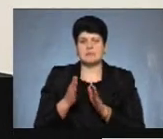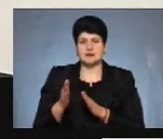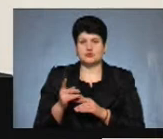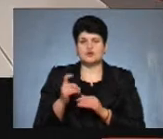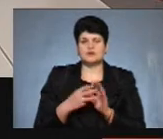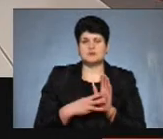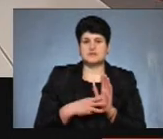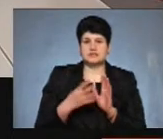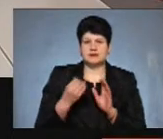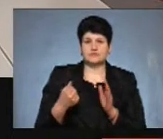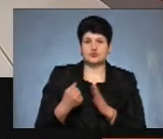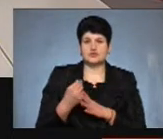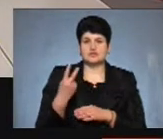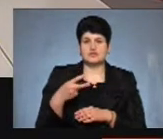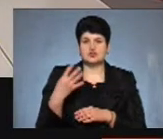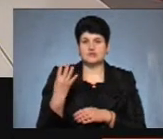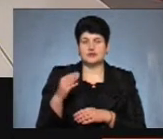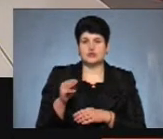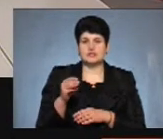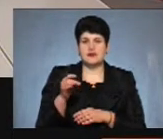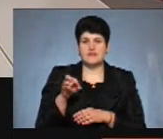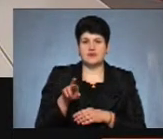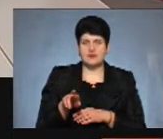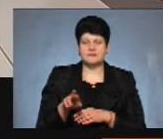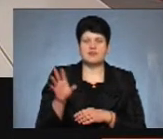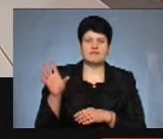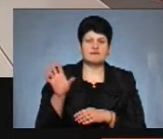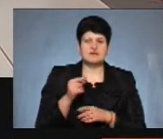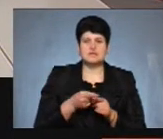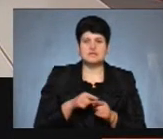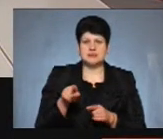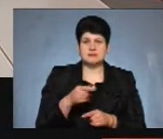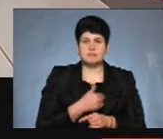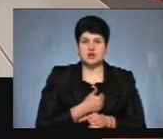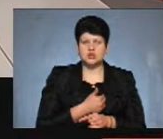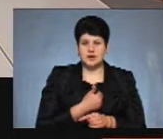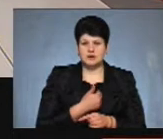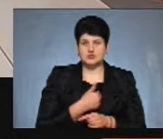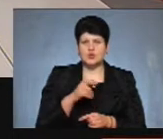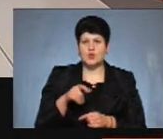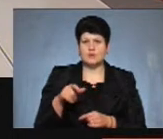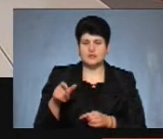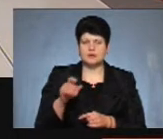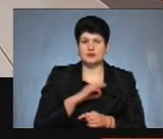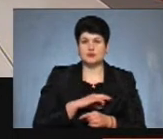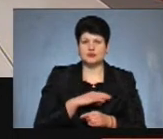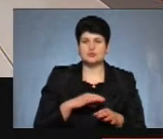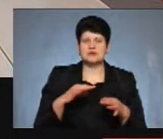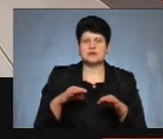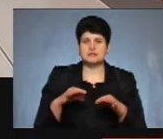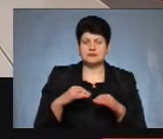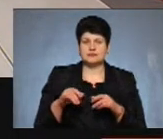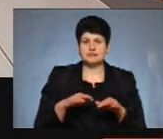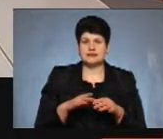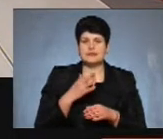180 днів, тобто до 24 травня всі ці бажаючі громадяни, яких користуються транспортними засобами на